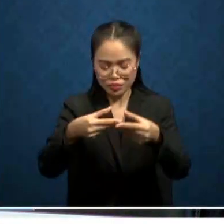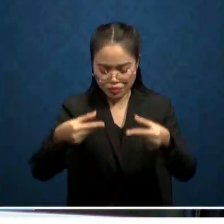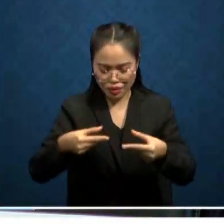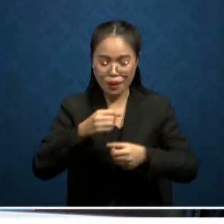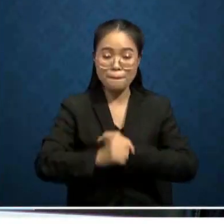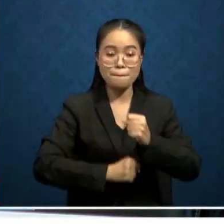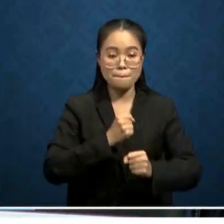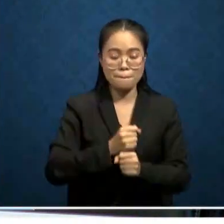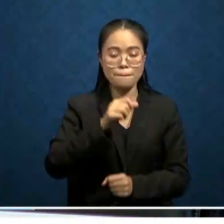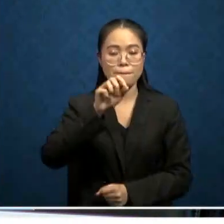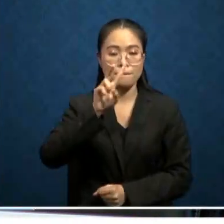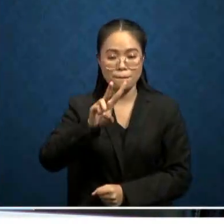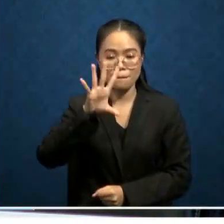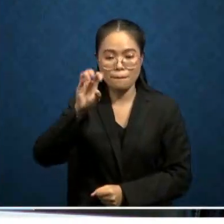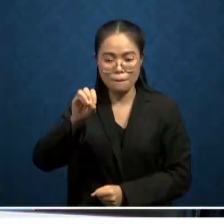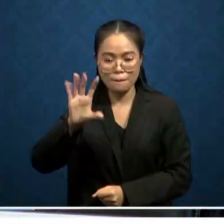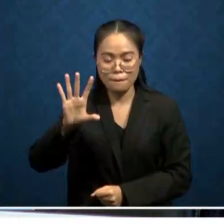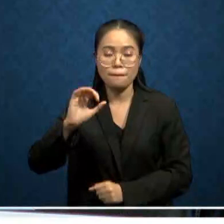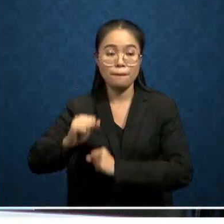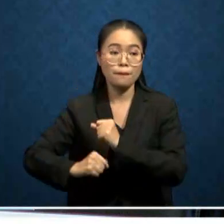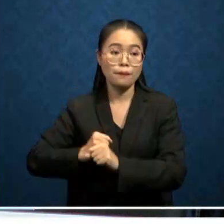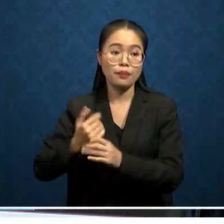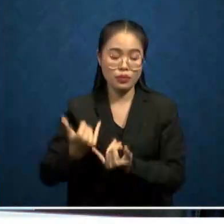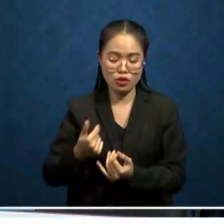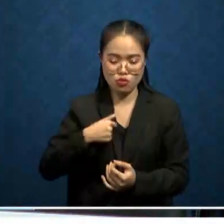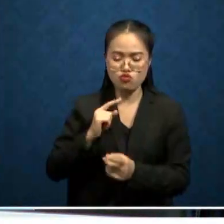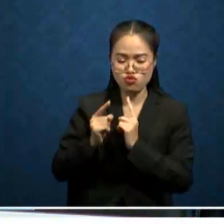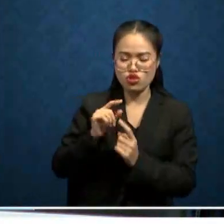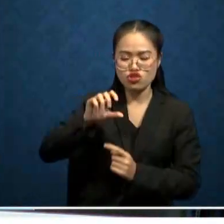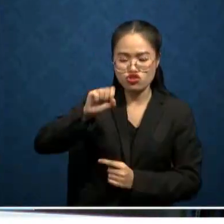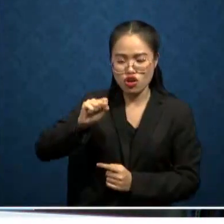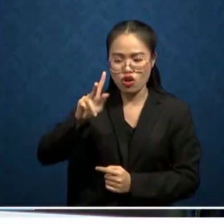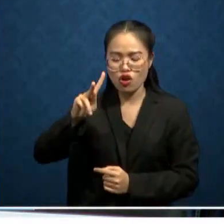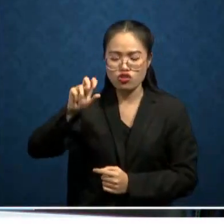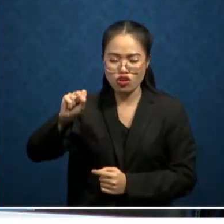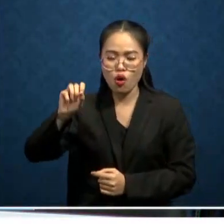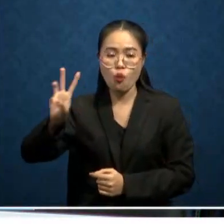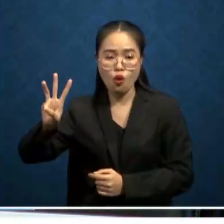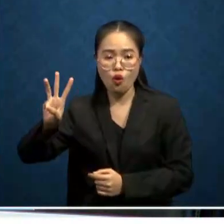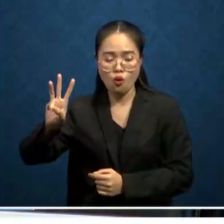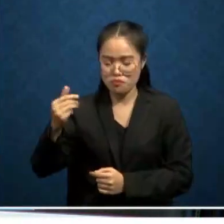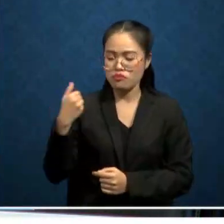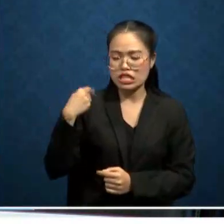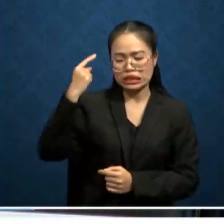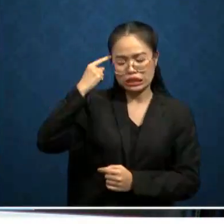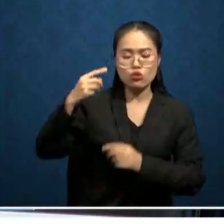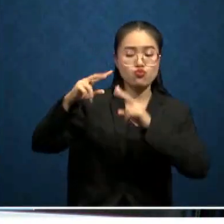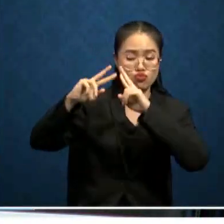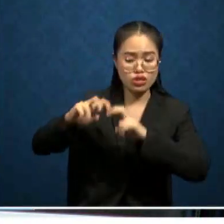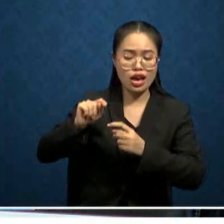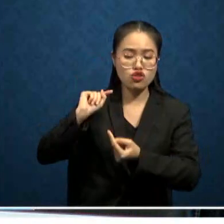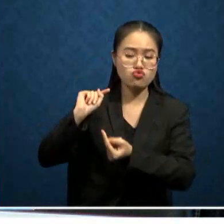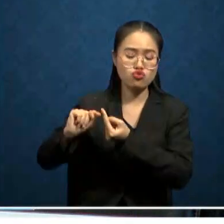2565นะครับแล้วปัจจุบันเนี่ยเราคุยกับทางสกสวแล้วก็กำลังจะออกกำลังจะออกกรอบวิจัยให้นักวิจัยนะครับ